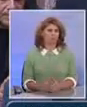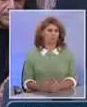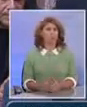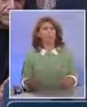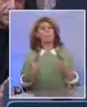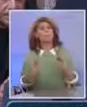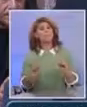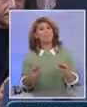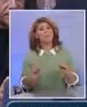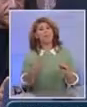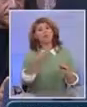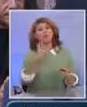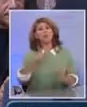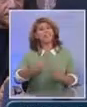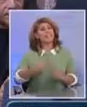Παιδεία λοιπόν ελληνική.